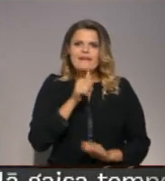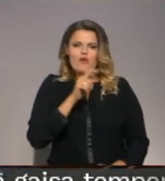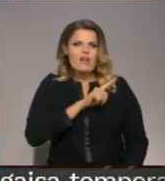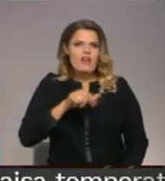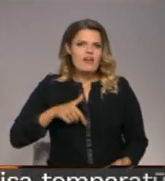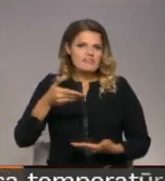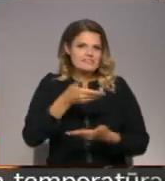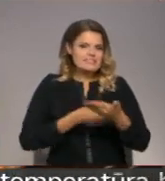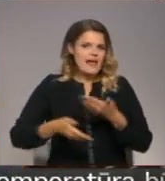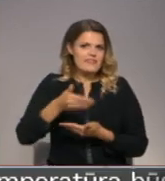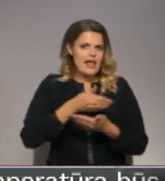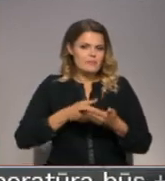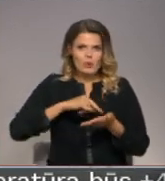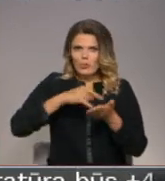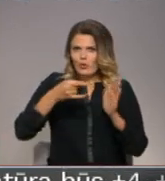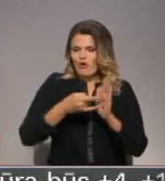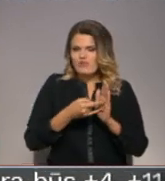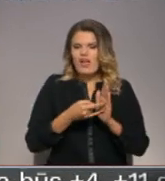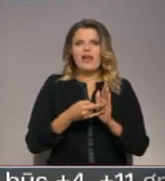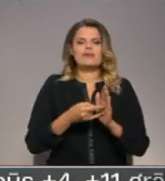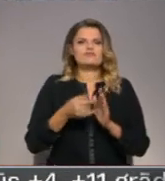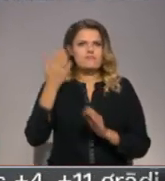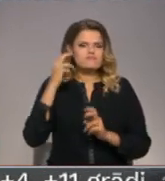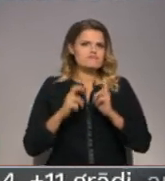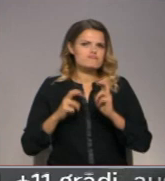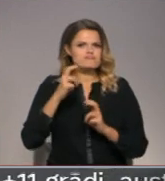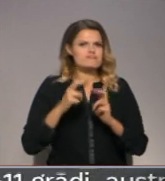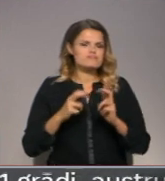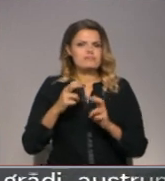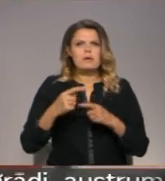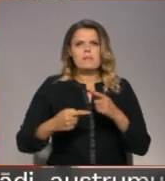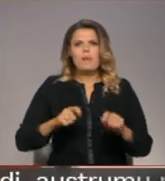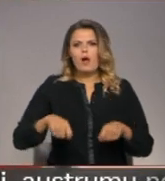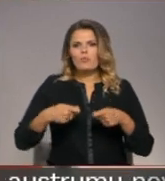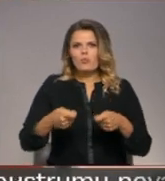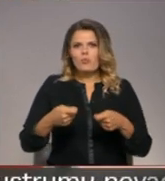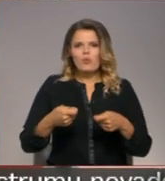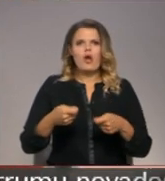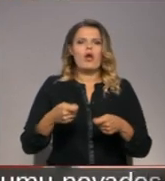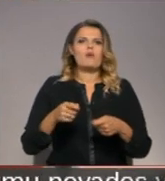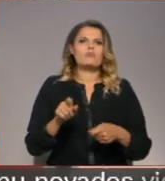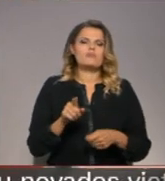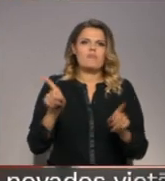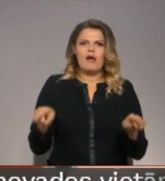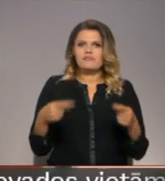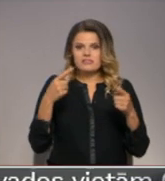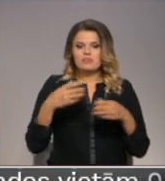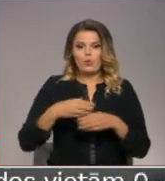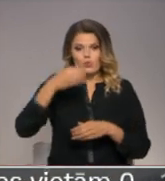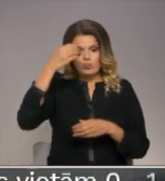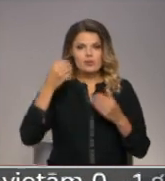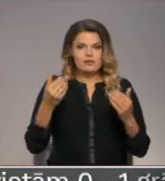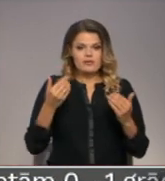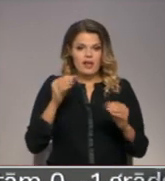Igaunijas-Latvijas sadarbības programmas projektā industriālā mantojuma atdzīvināšana turisma attīstībai. Tornītis, kur šobrīd atrodas